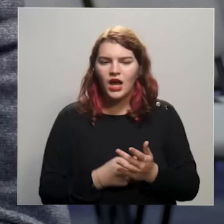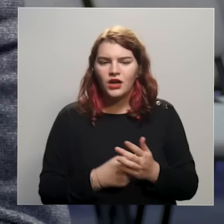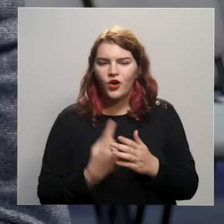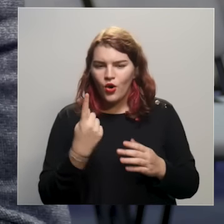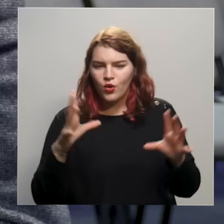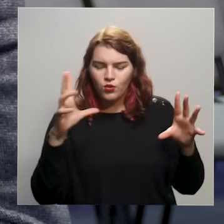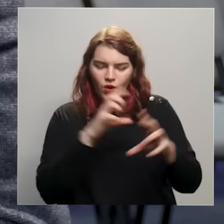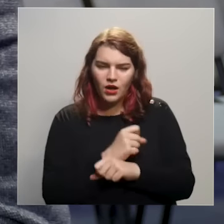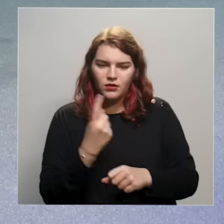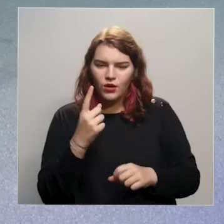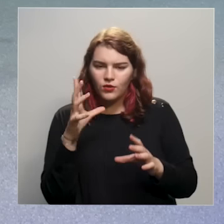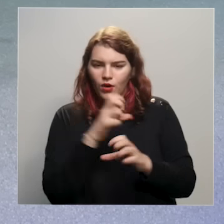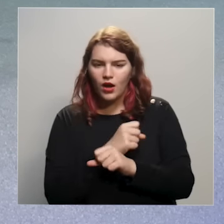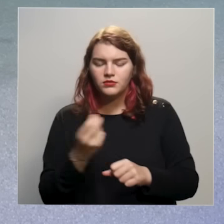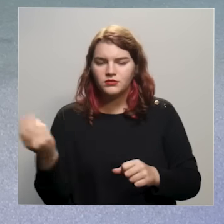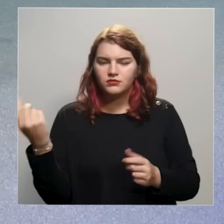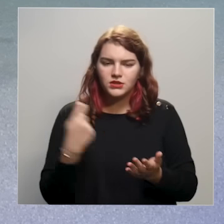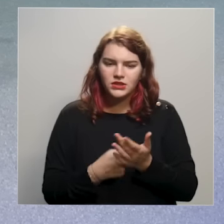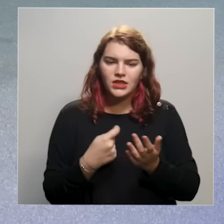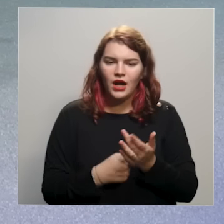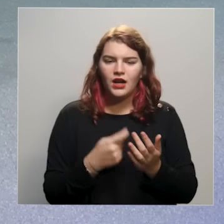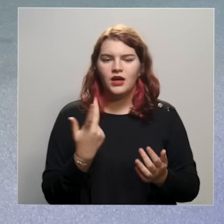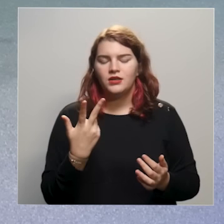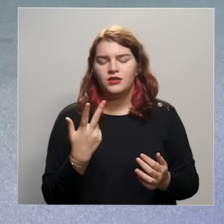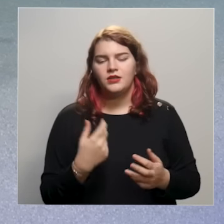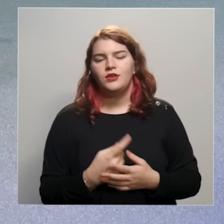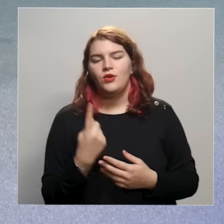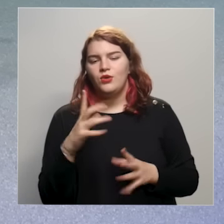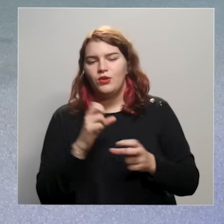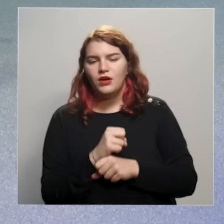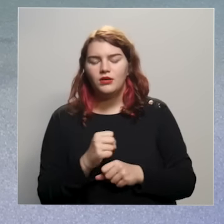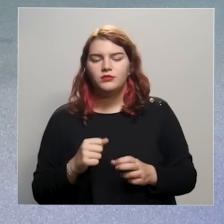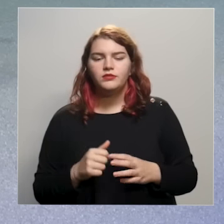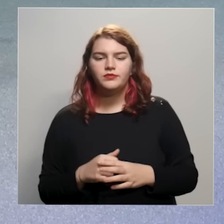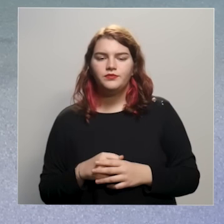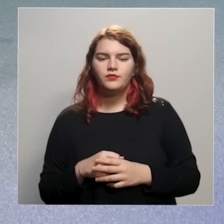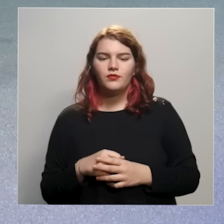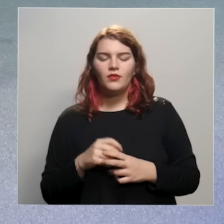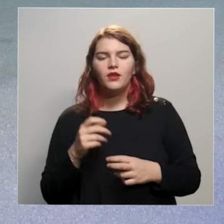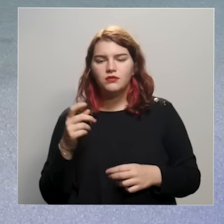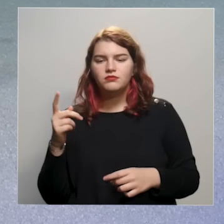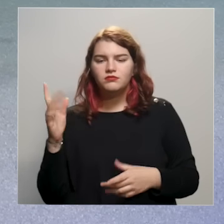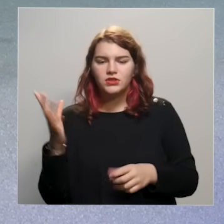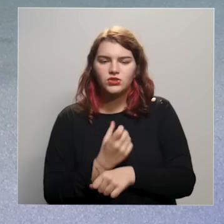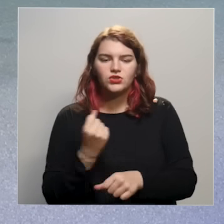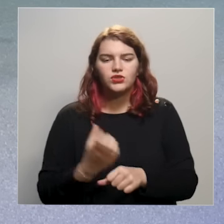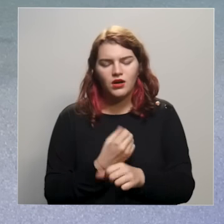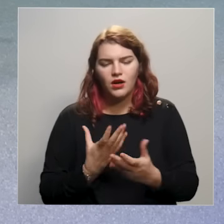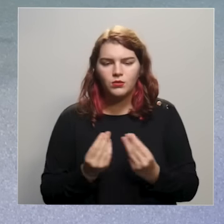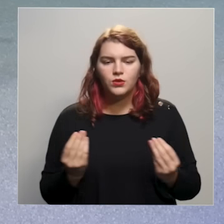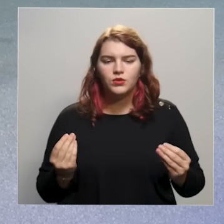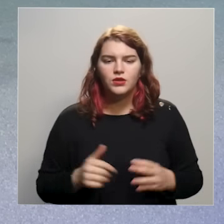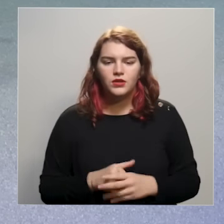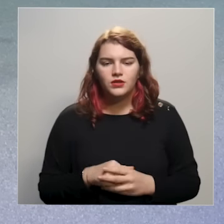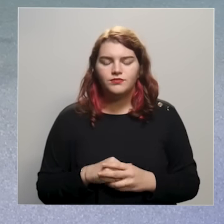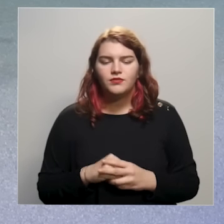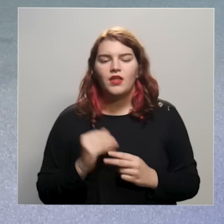Trei salarii pe noapte. Deci într-o noapte salariul pe trei salarii pe noaptea aia. Deci se câștiga foarte mult.